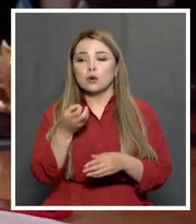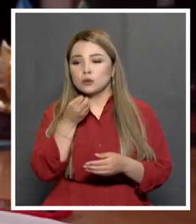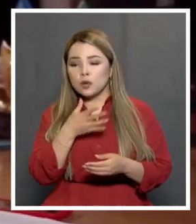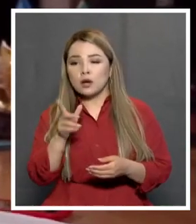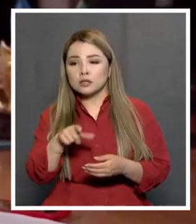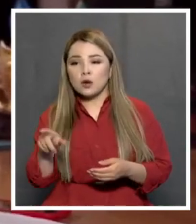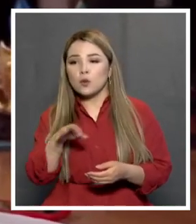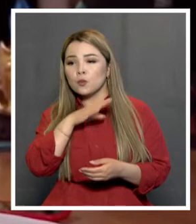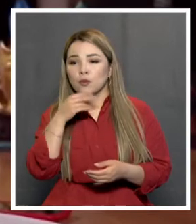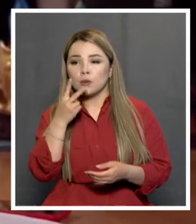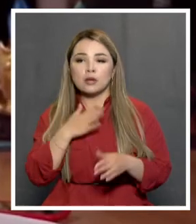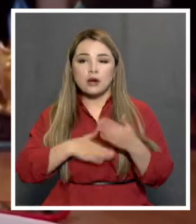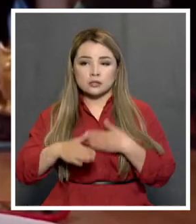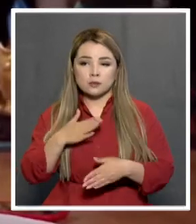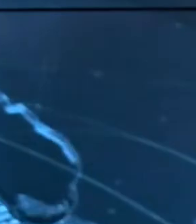көп екеніне ризамыз.